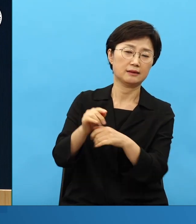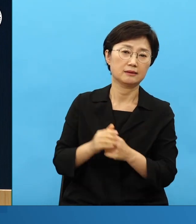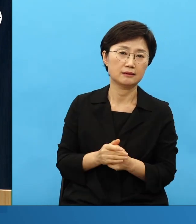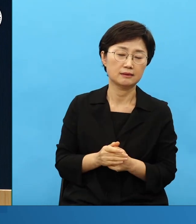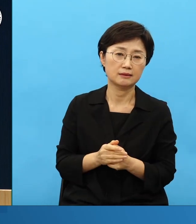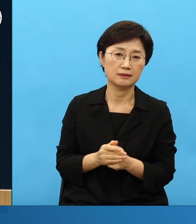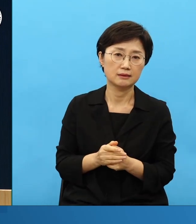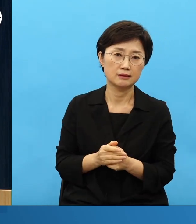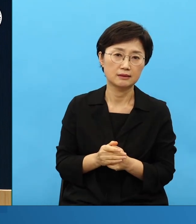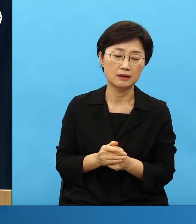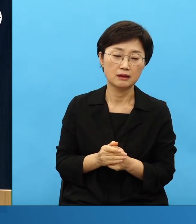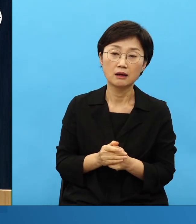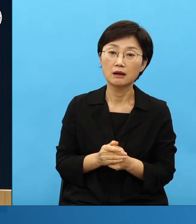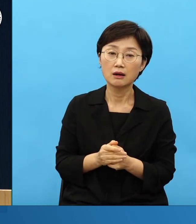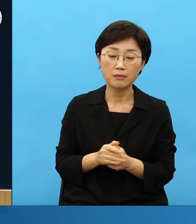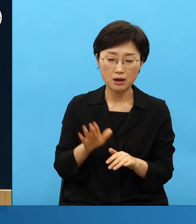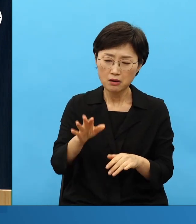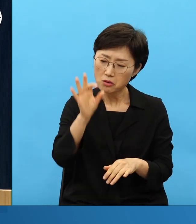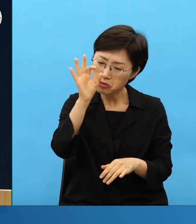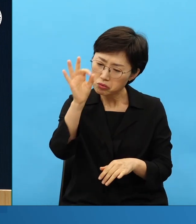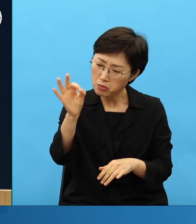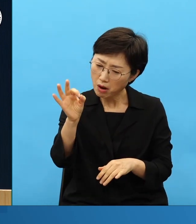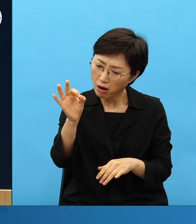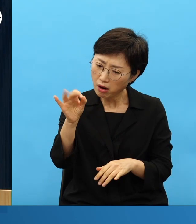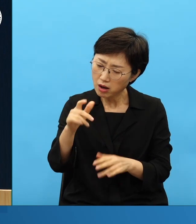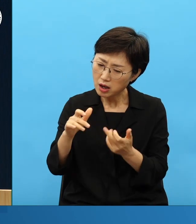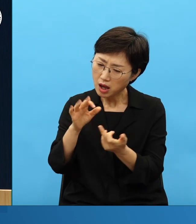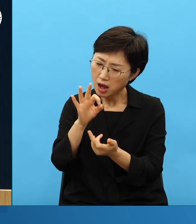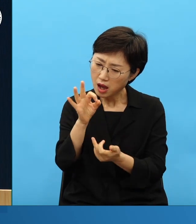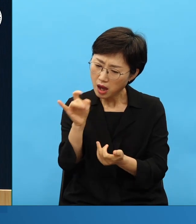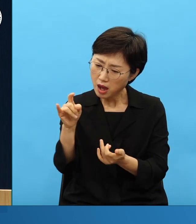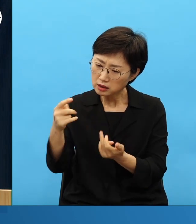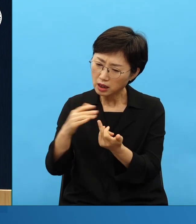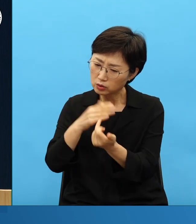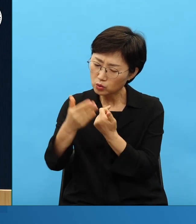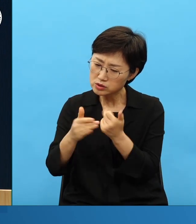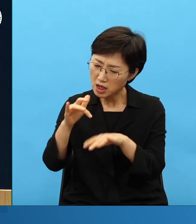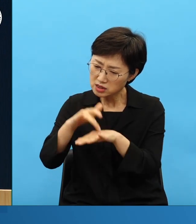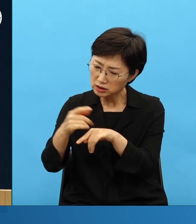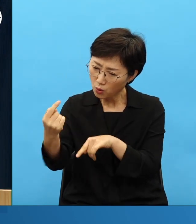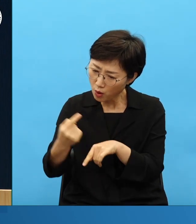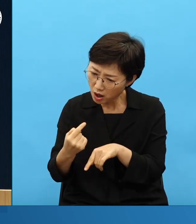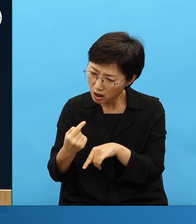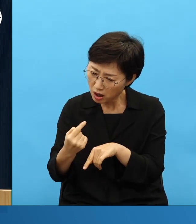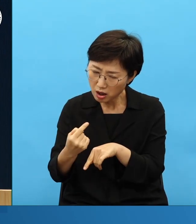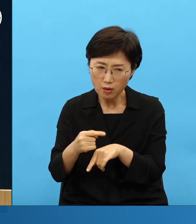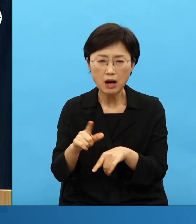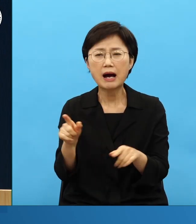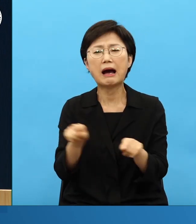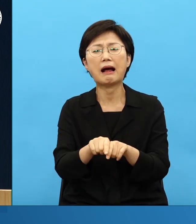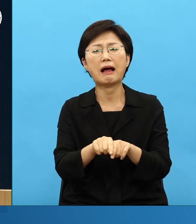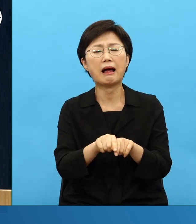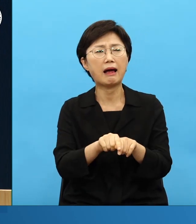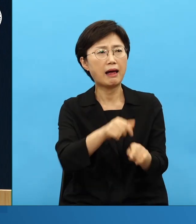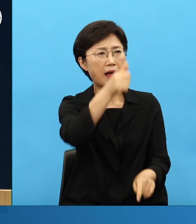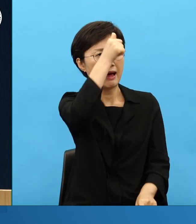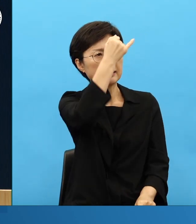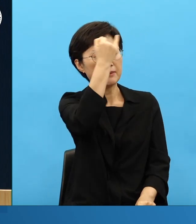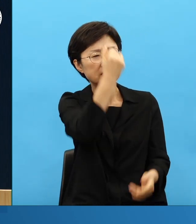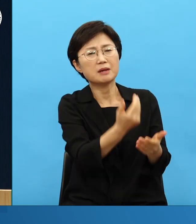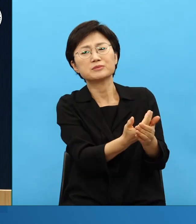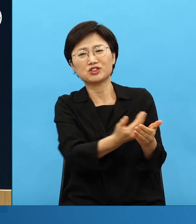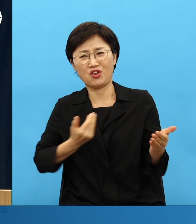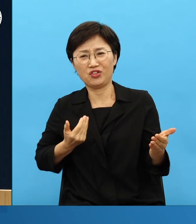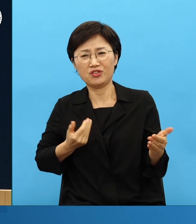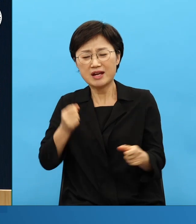말은 아담 이전에 벌써 있었던 거죠. What this means is he existed even before the time of Adam. 천사가 타락해서